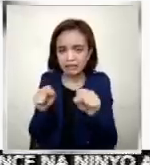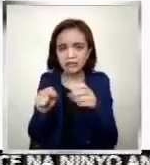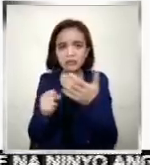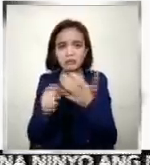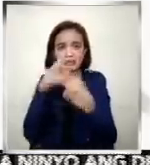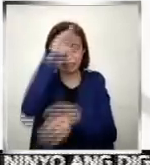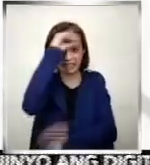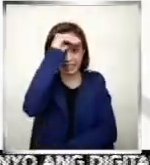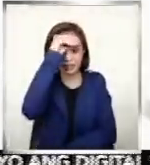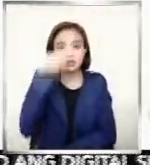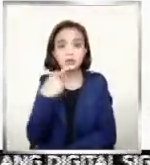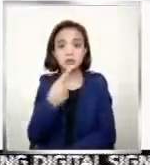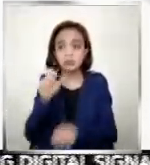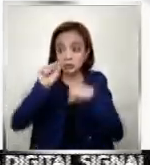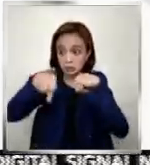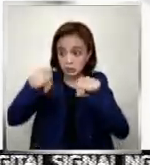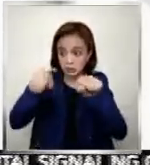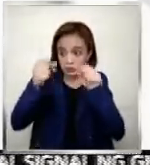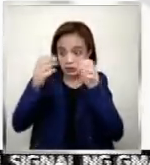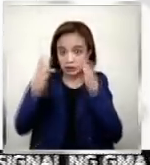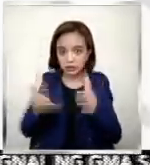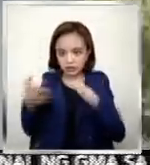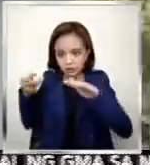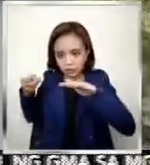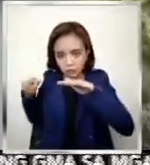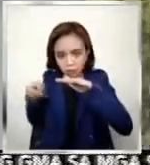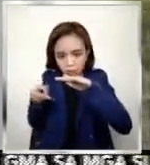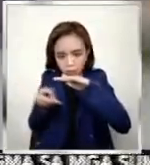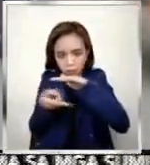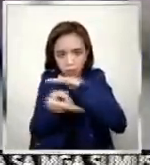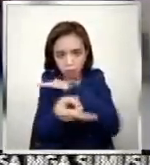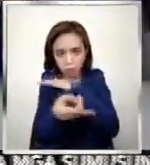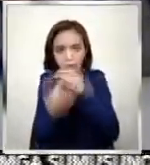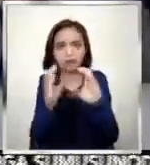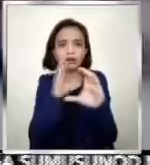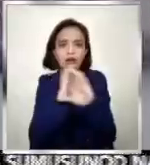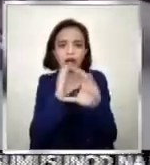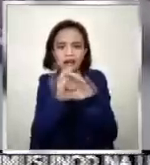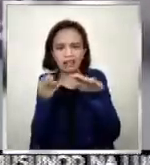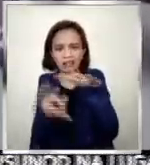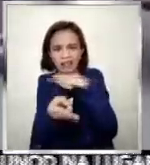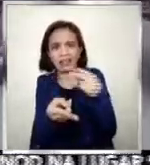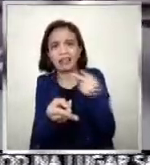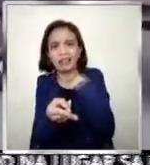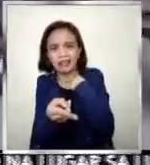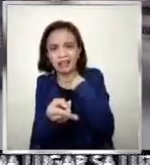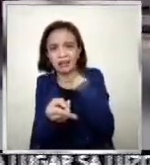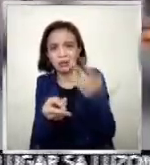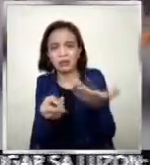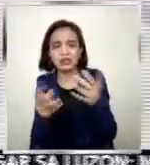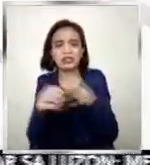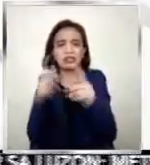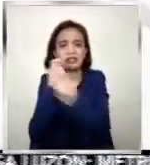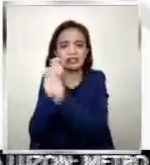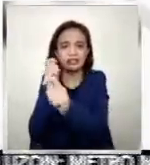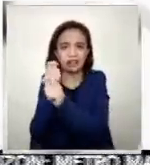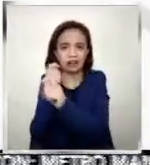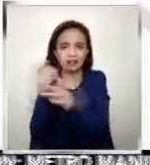na motorsiklong pumailalim sa utility vehicle na naipit naman sa cement mixer truck at flatbed